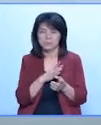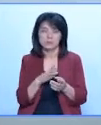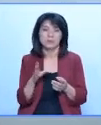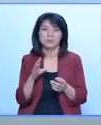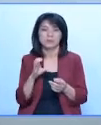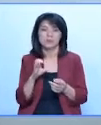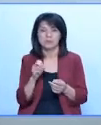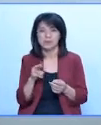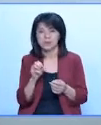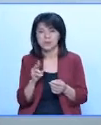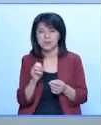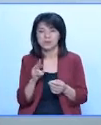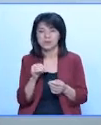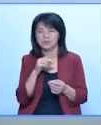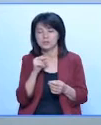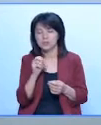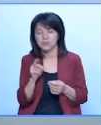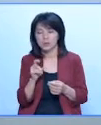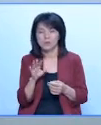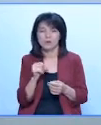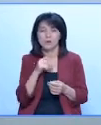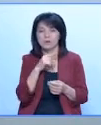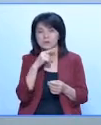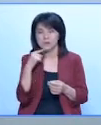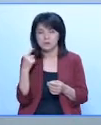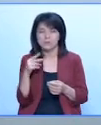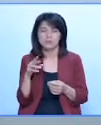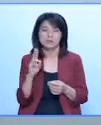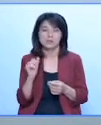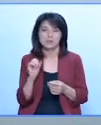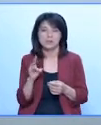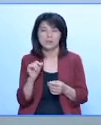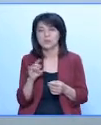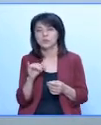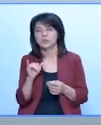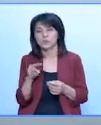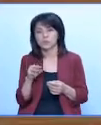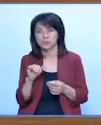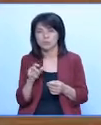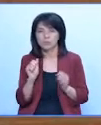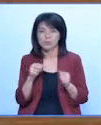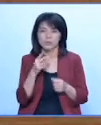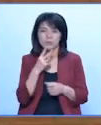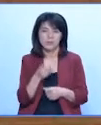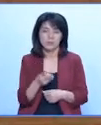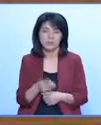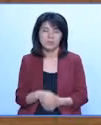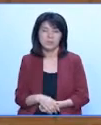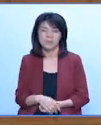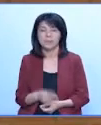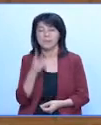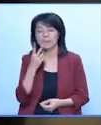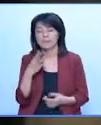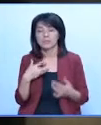Чехов атындағы орыс драма театрының YouTube каналынан Дверь в смежную комнату атты спектакльді тамашалауға болады. Екі театрда ұлы